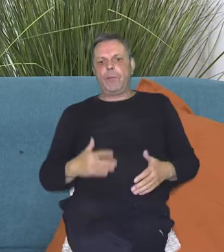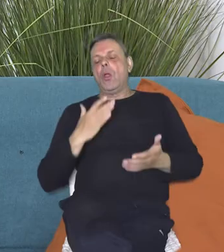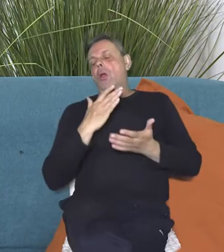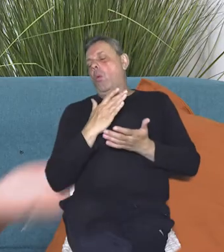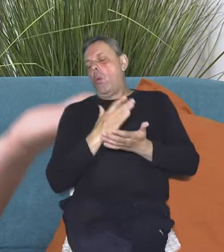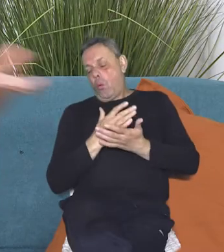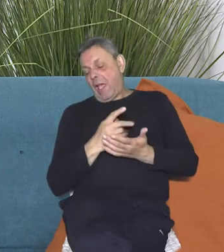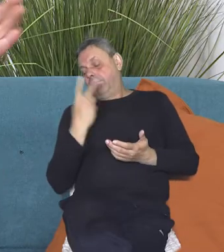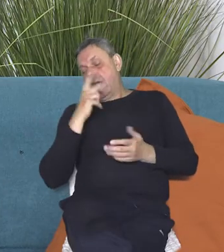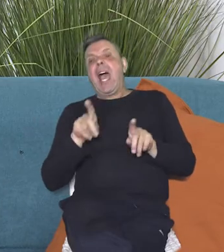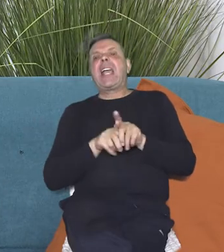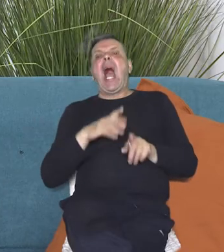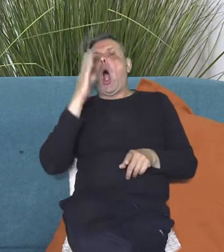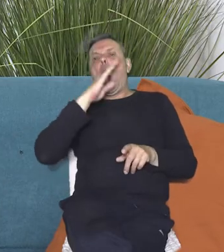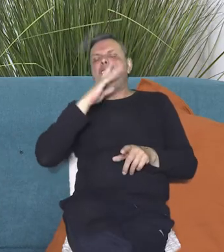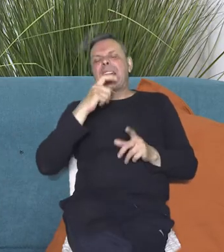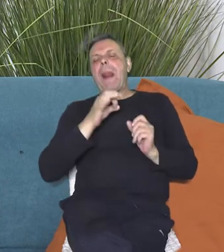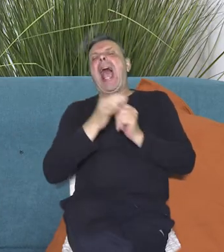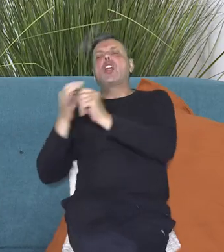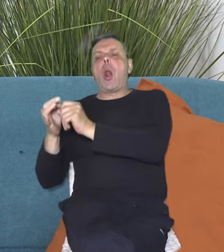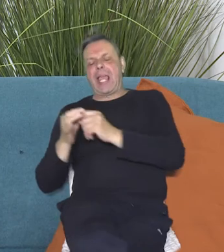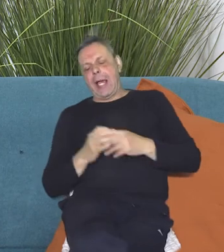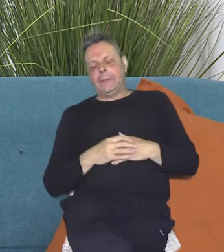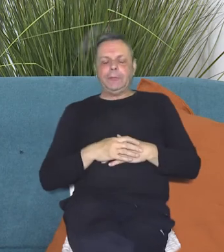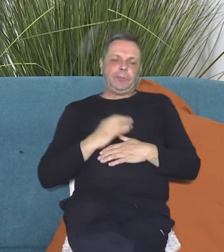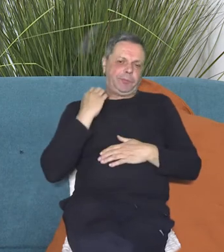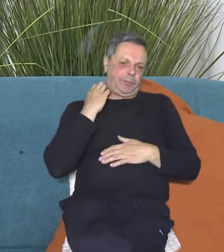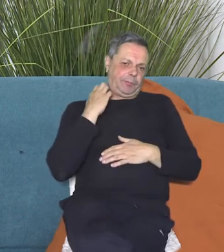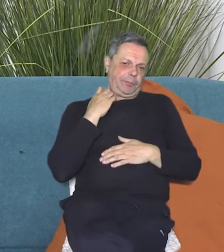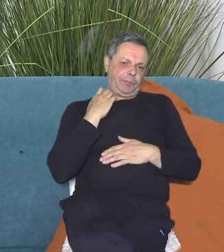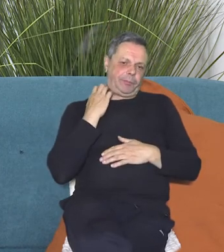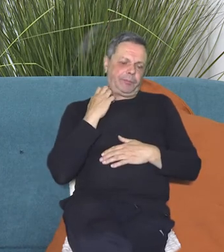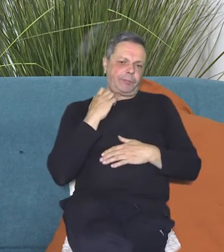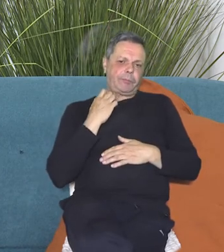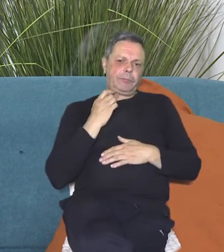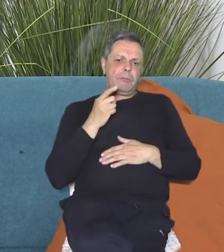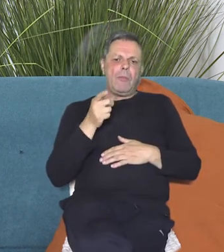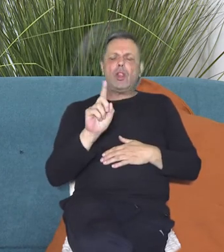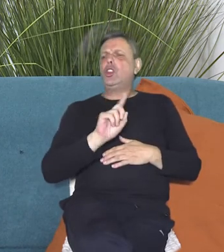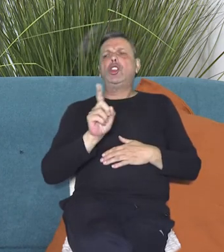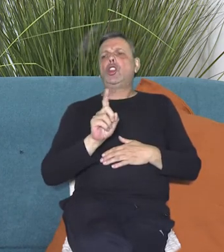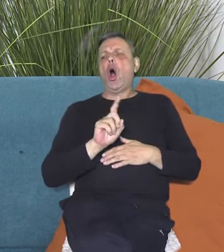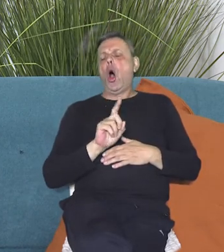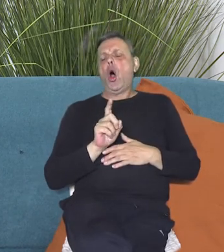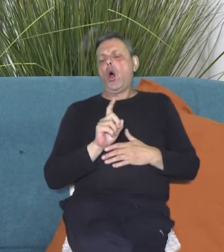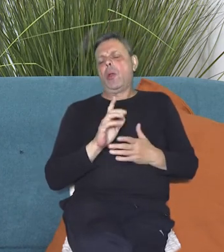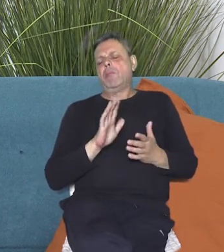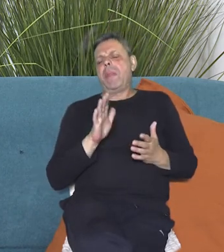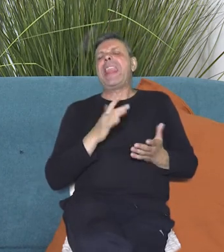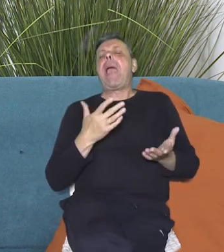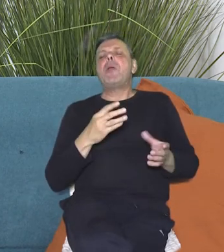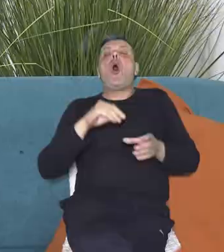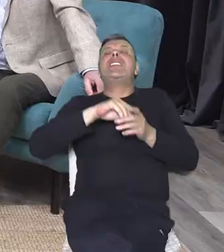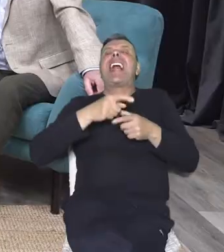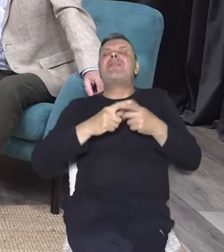crnu kroniku. Da. Ono prvo večernjak, zadnje stranice, Grga pa crna kronika. Da. Pa televizijski program. To naprosto nije išlo na vijesti, to